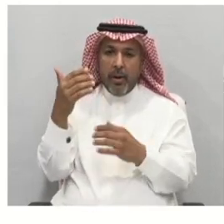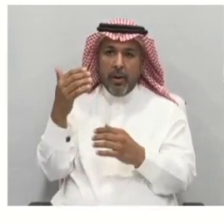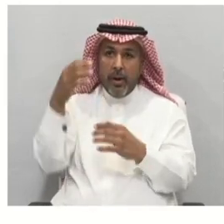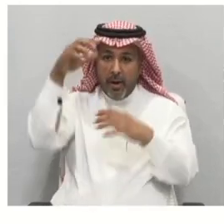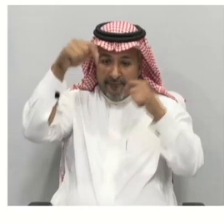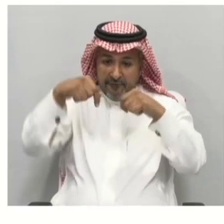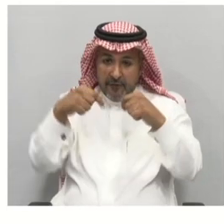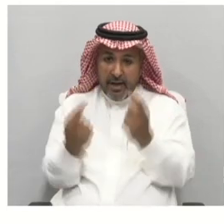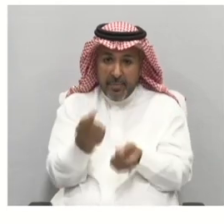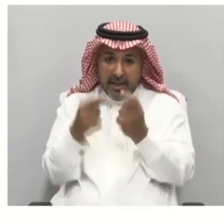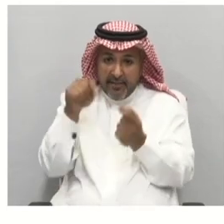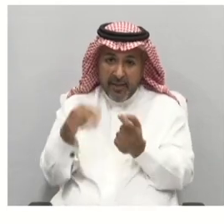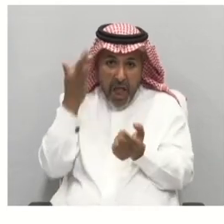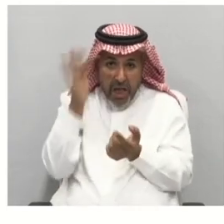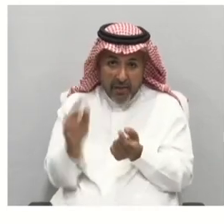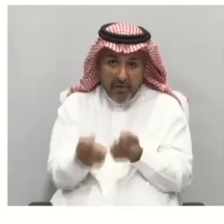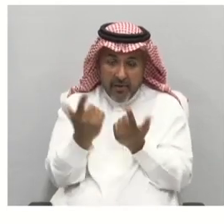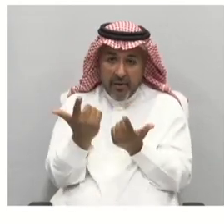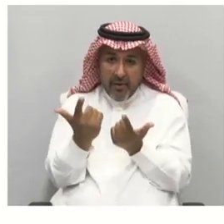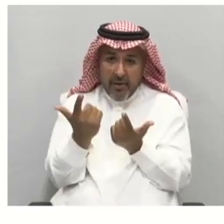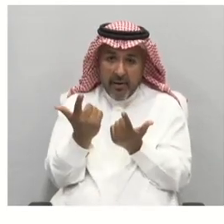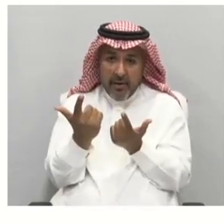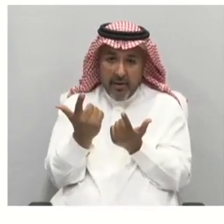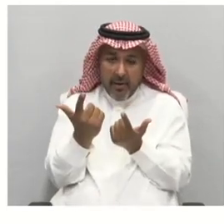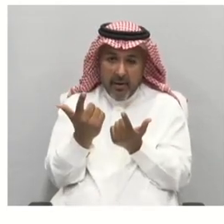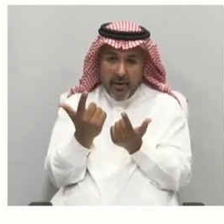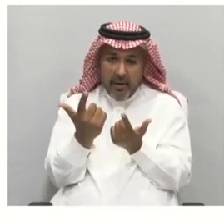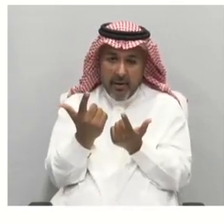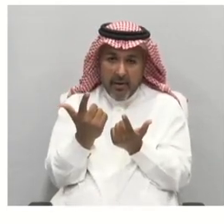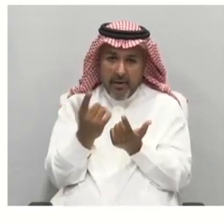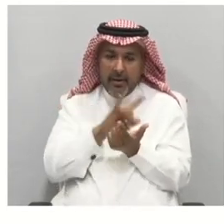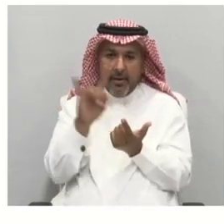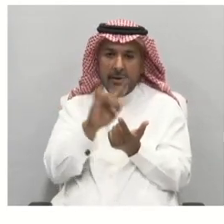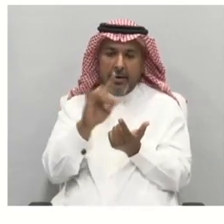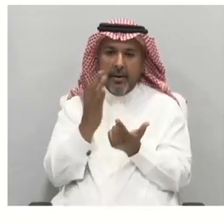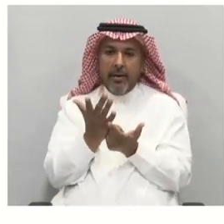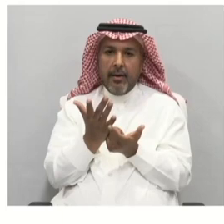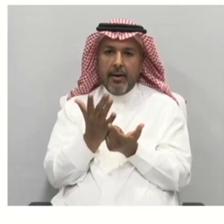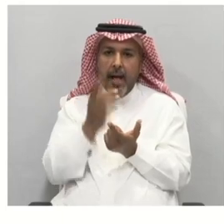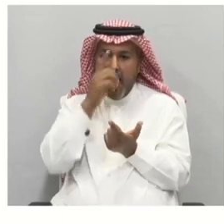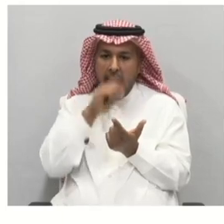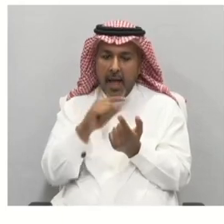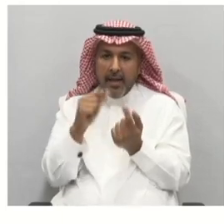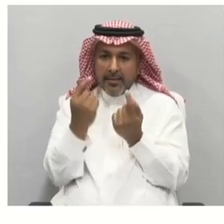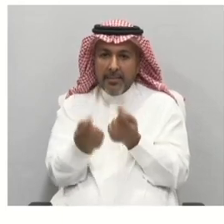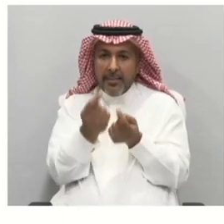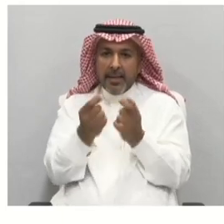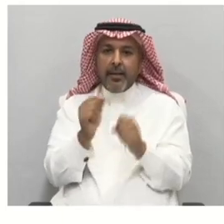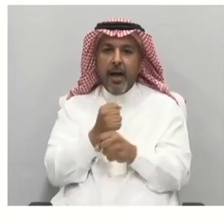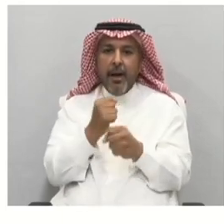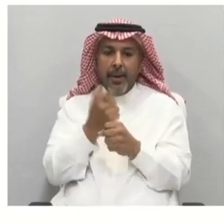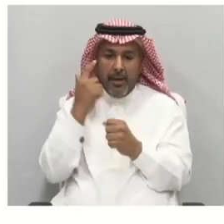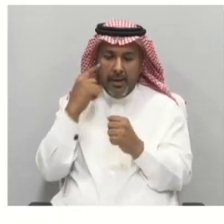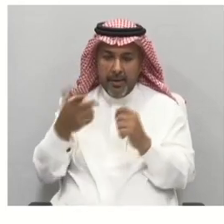خالق اخلقوا من غير خالق هذا سؤال الجواب بلا شك انه ممتنع عقلا لا يمكن ان